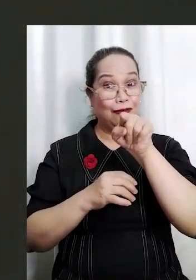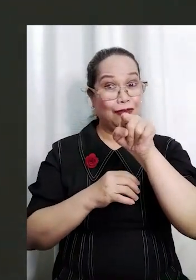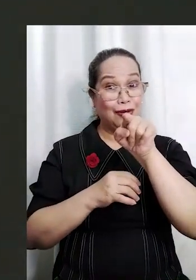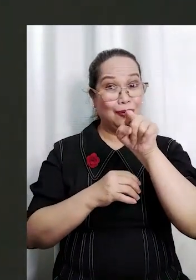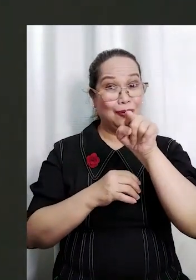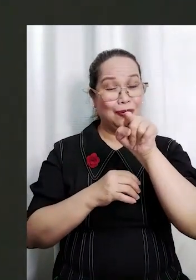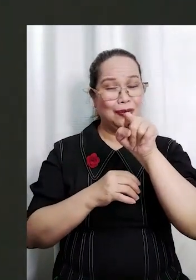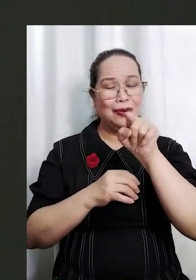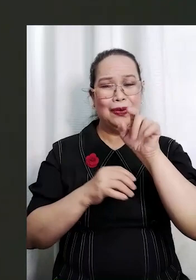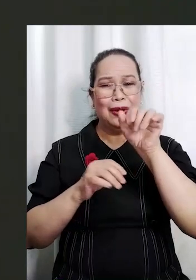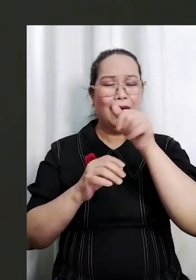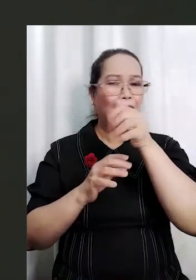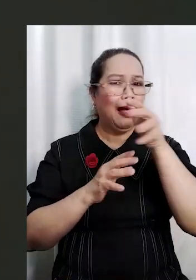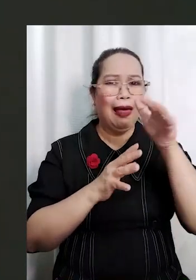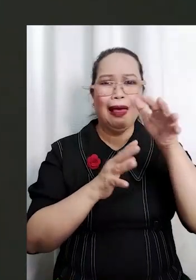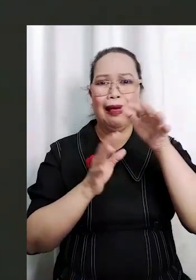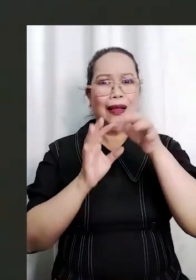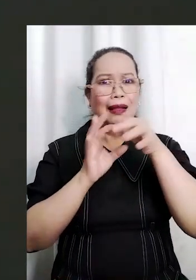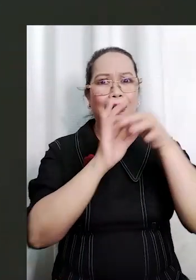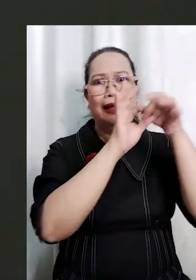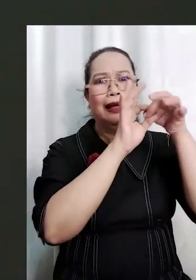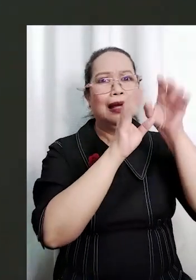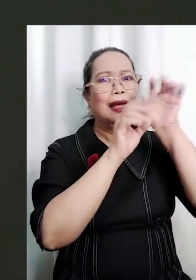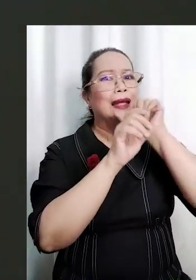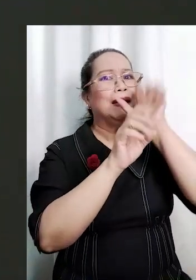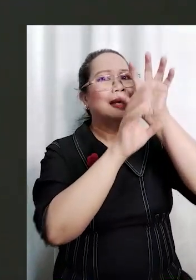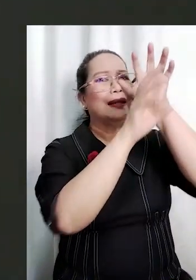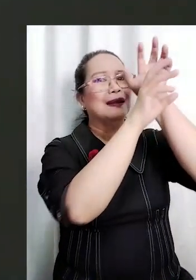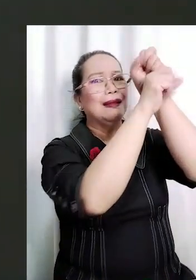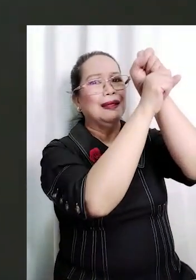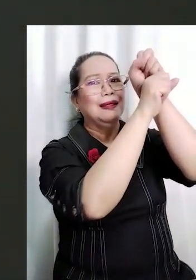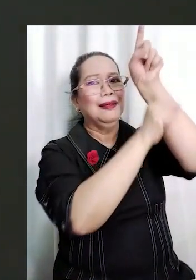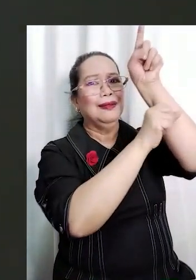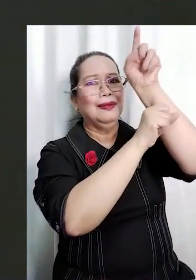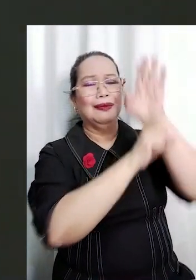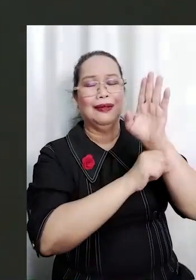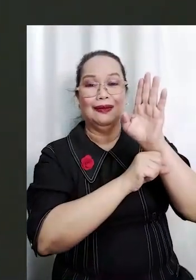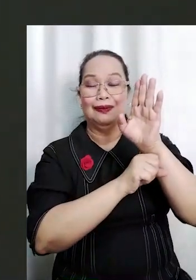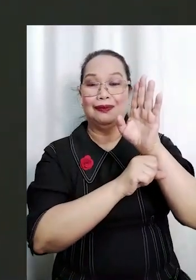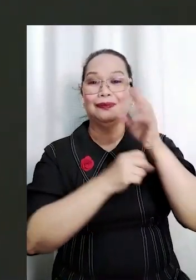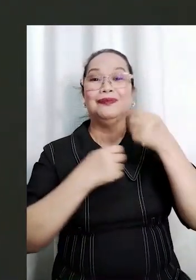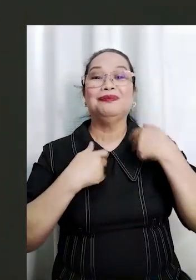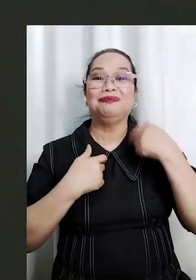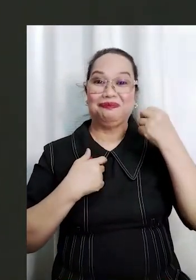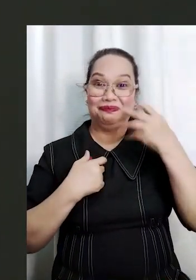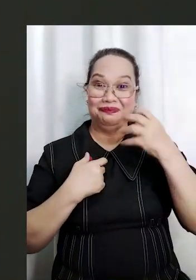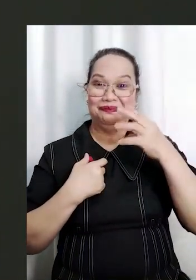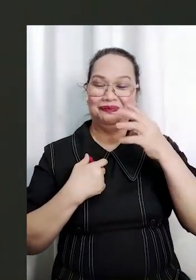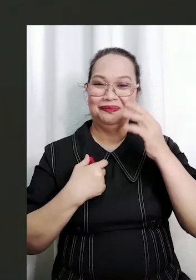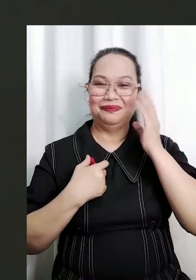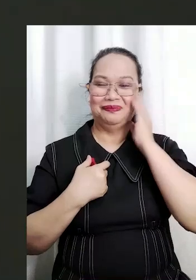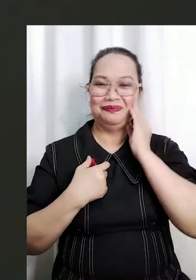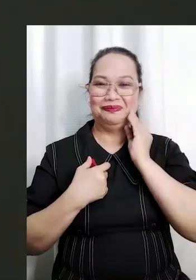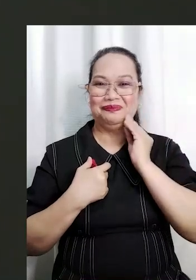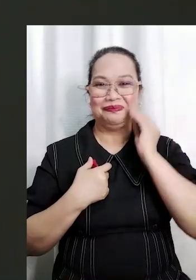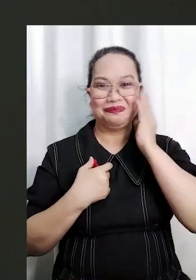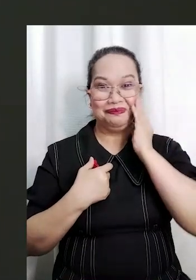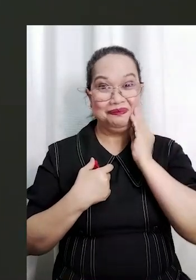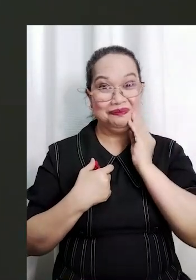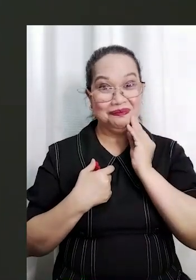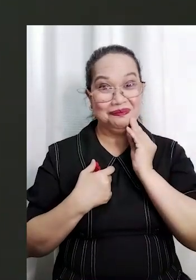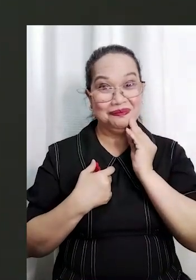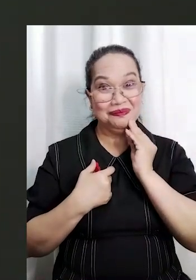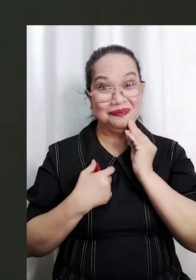mo ay kung saan-saan lang nakabatay. Let me give you an example. Maraming mga lalaki kapag dumadaan